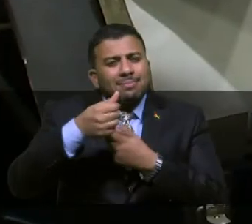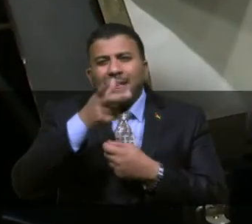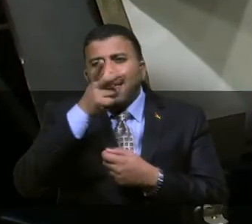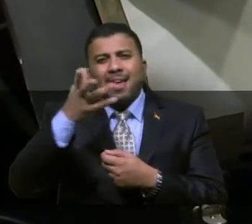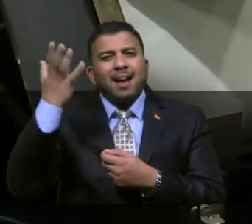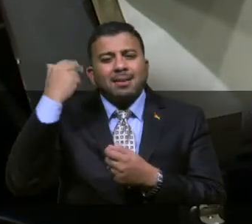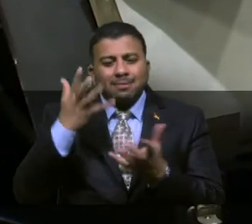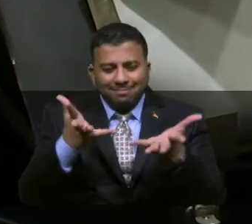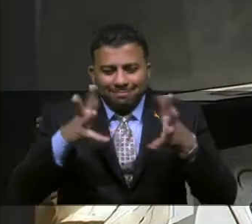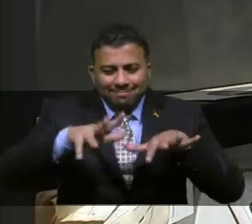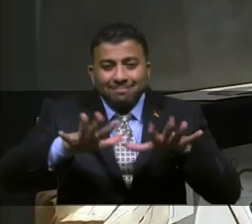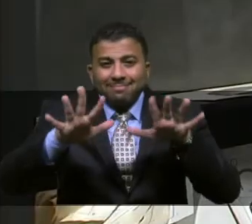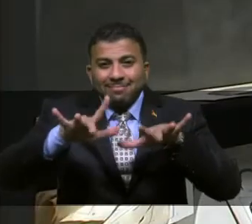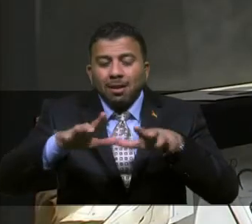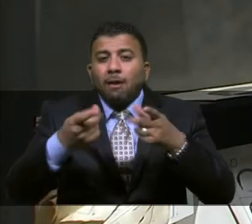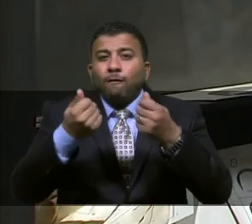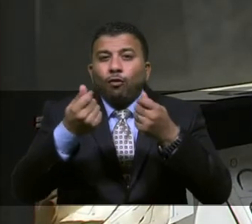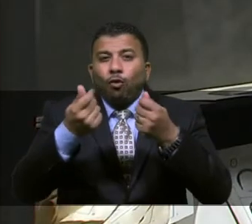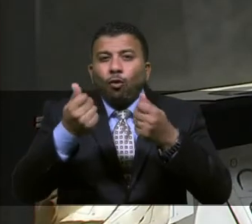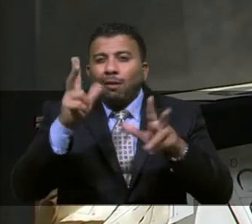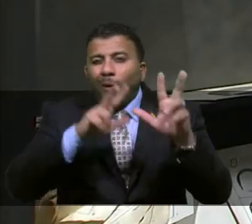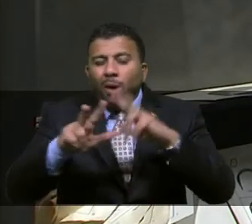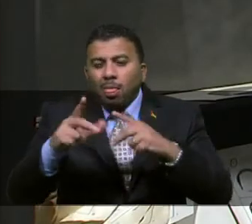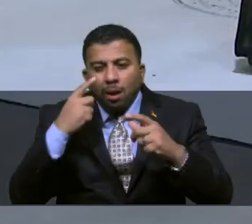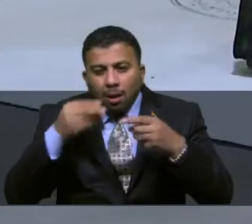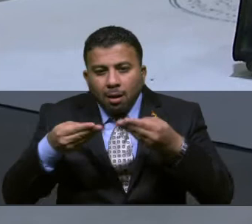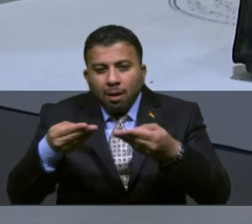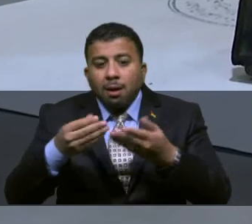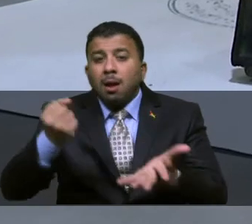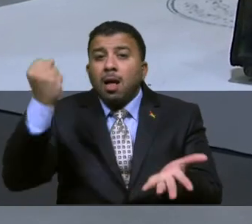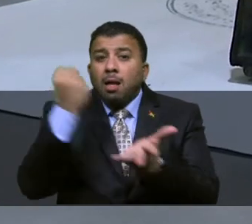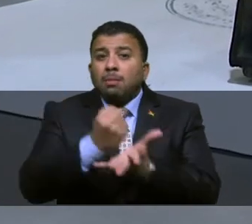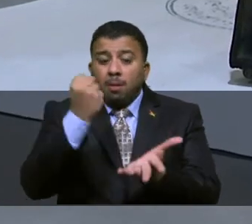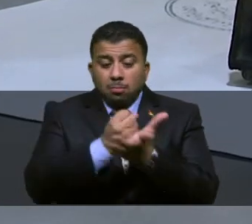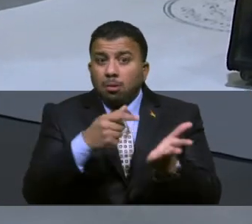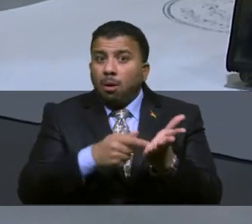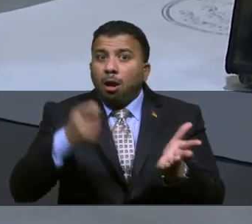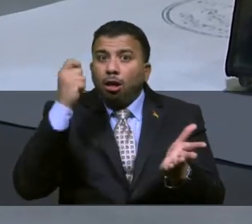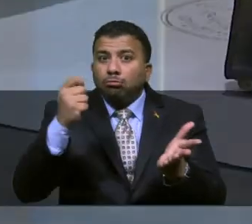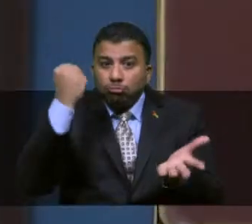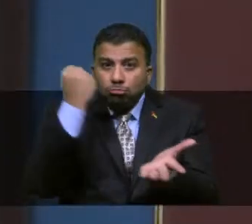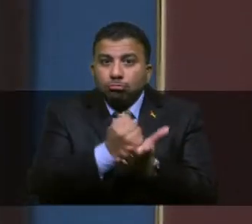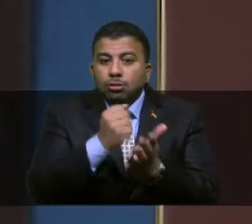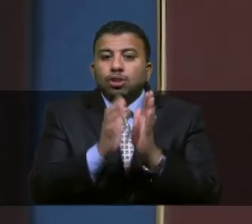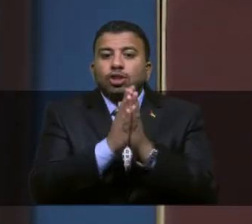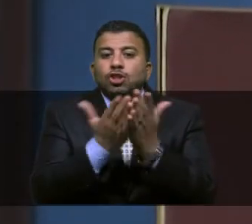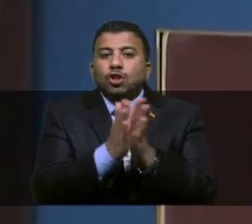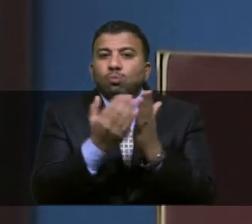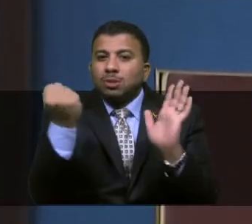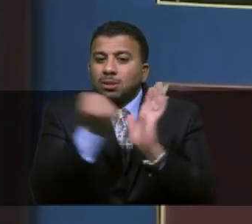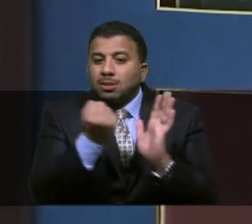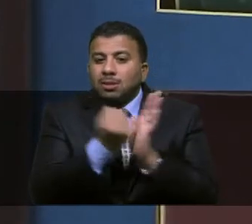كشف البصمات والعملات المزورة، إضافة إلى أختام رسمية معتمدة، وجوازات